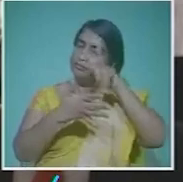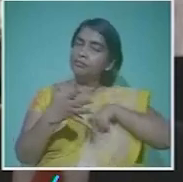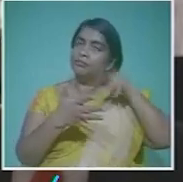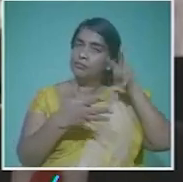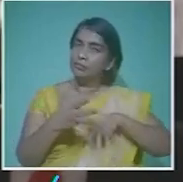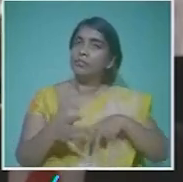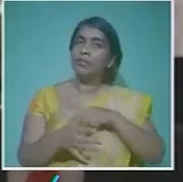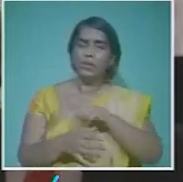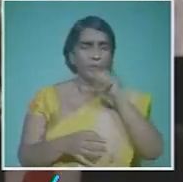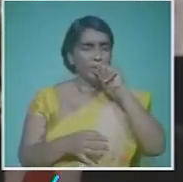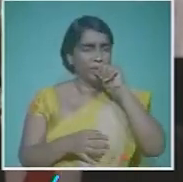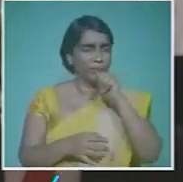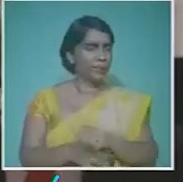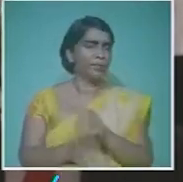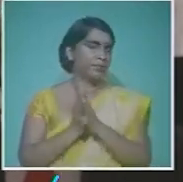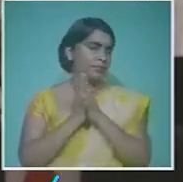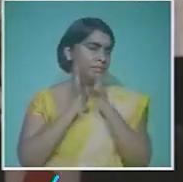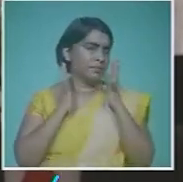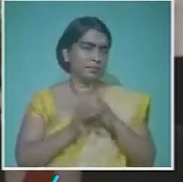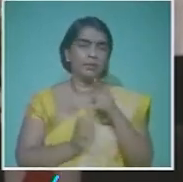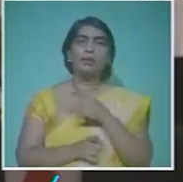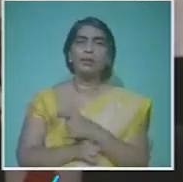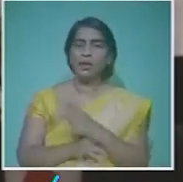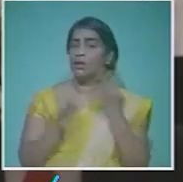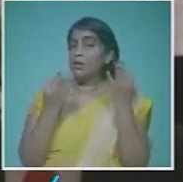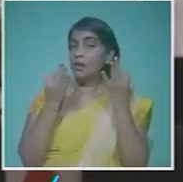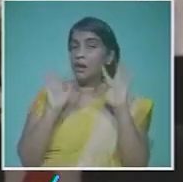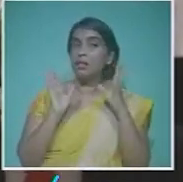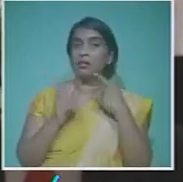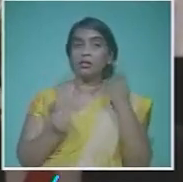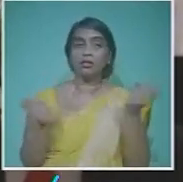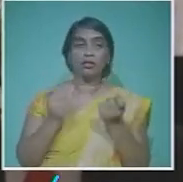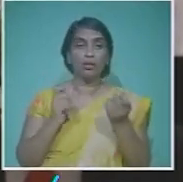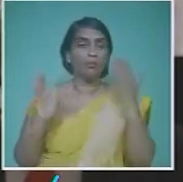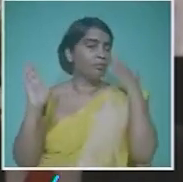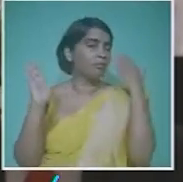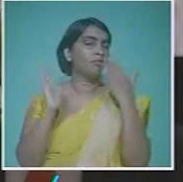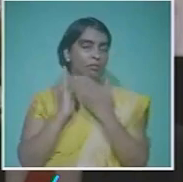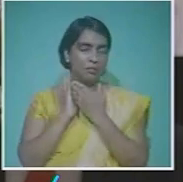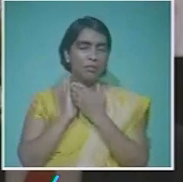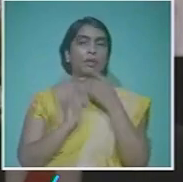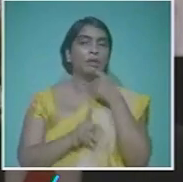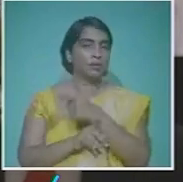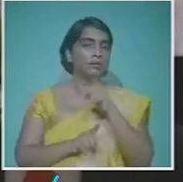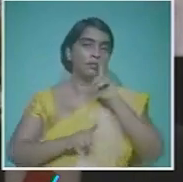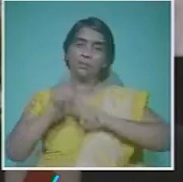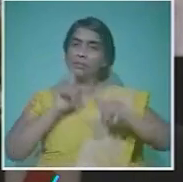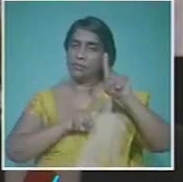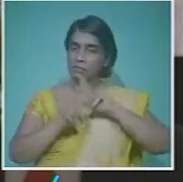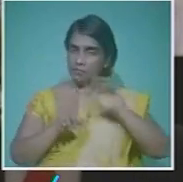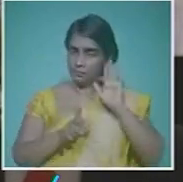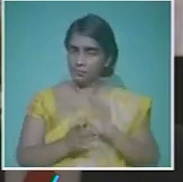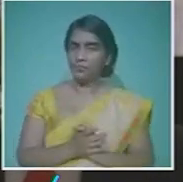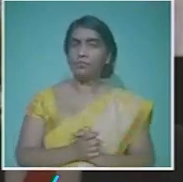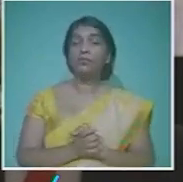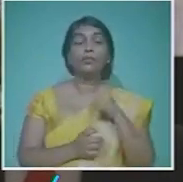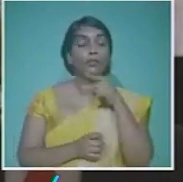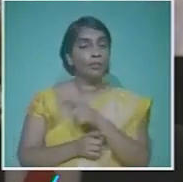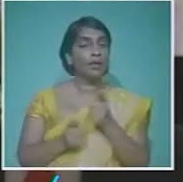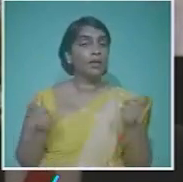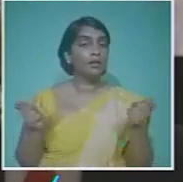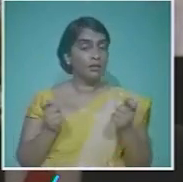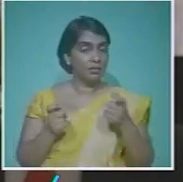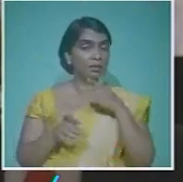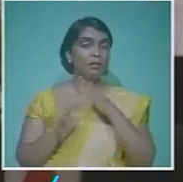බැලුවා ඉතාම බරපතල විදිහට නිදහස් වෙළඳපළ ආර්ථිකයක් පිළිබඳව තමයි එතනදි කතා කරලා තියෙන්නේ මේ